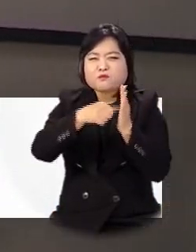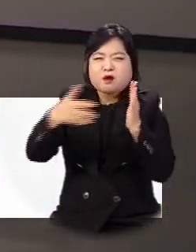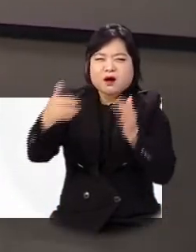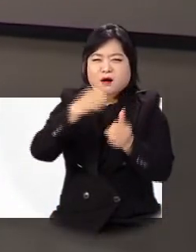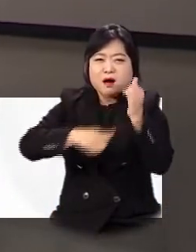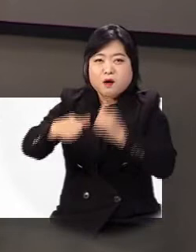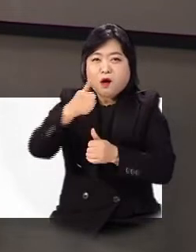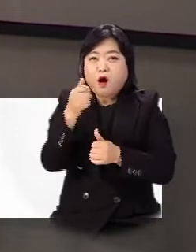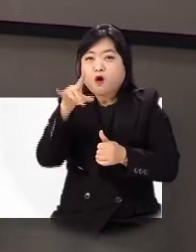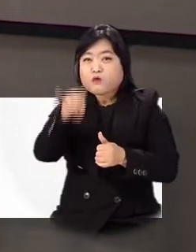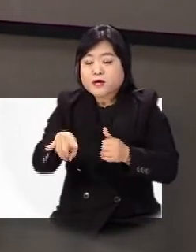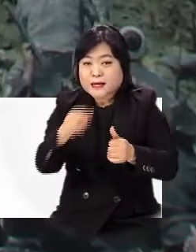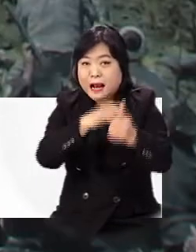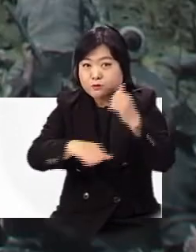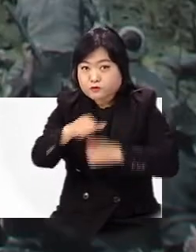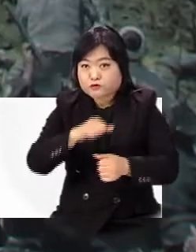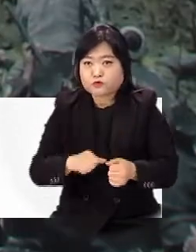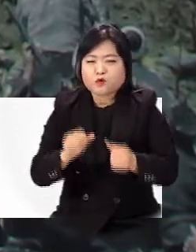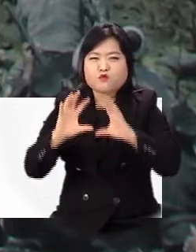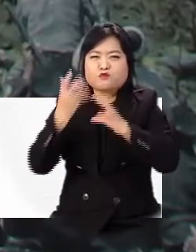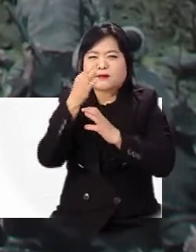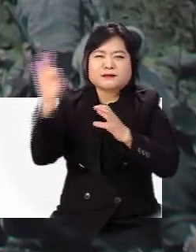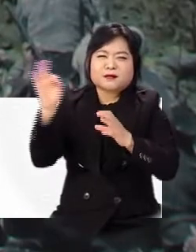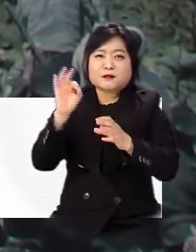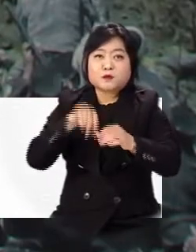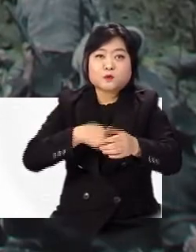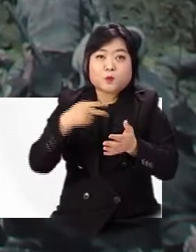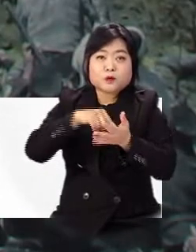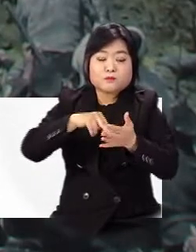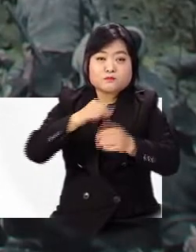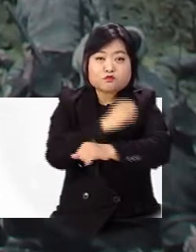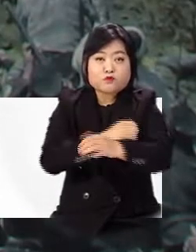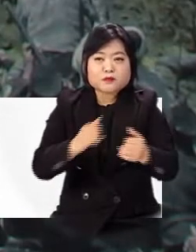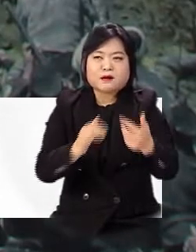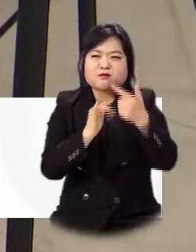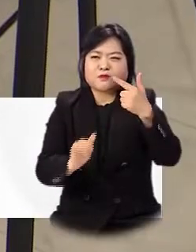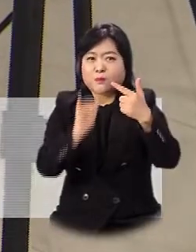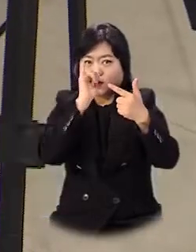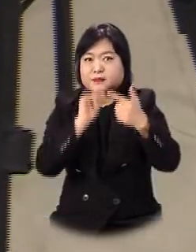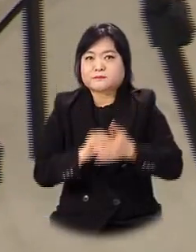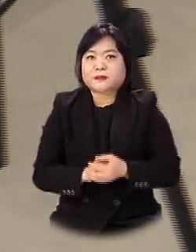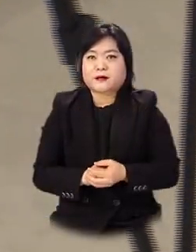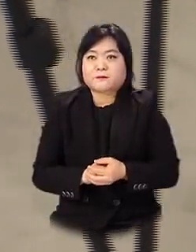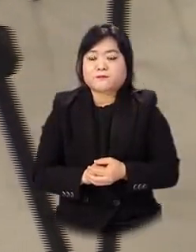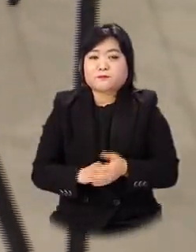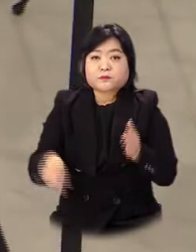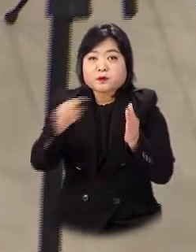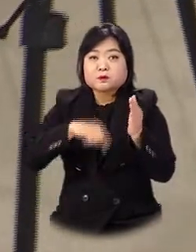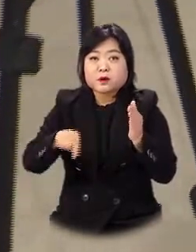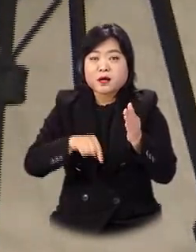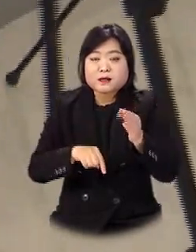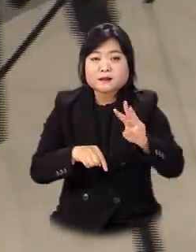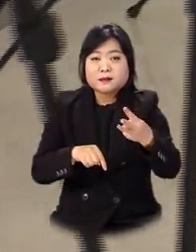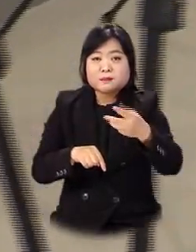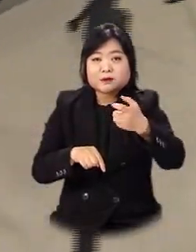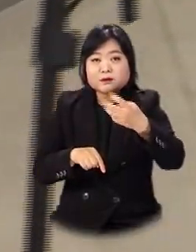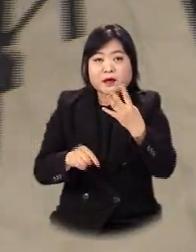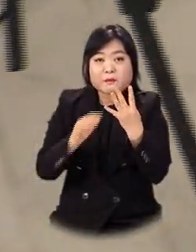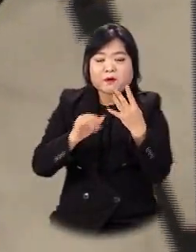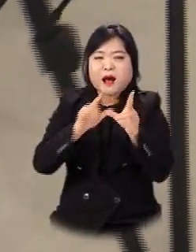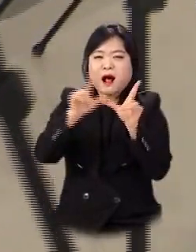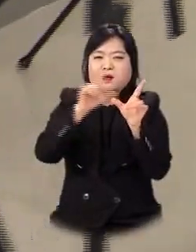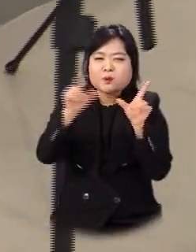허위 선생 가문을 비롯해 국가가 인정하는 독립유공자가 60명 있습니다. 그동안 384명인 안동을